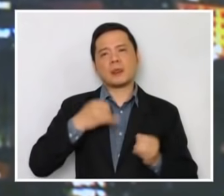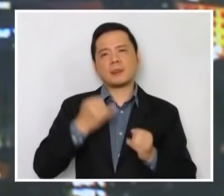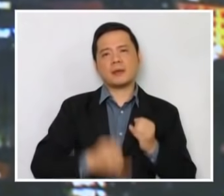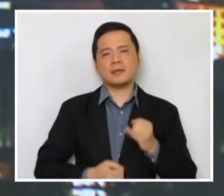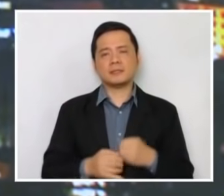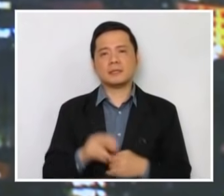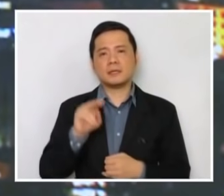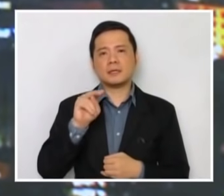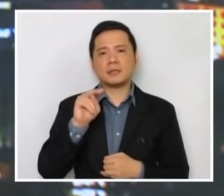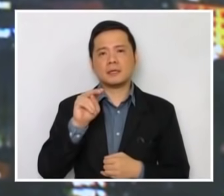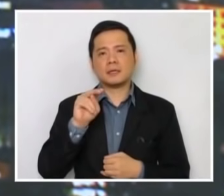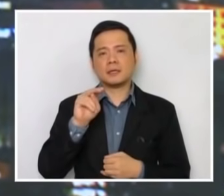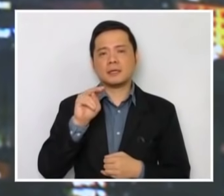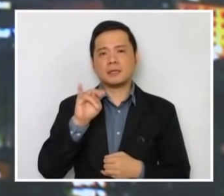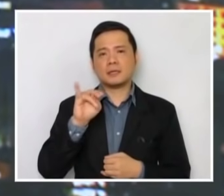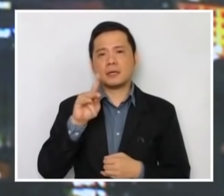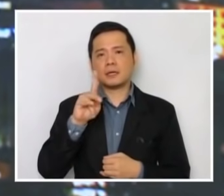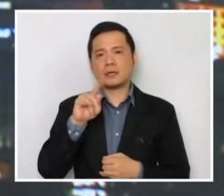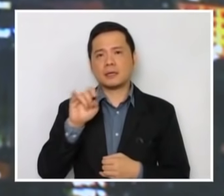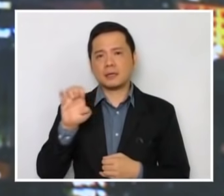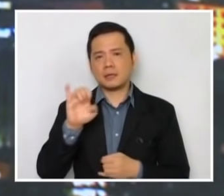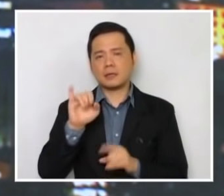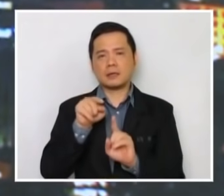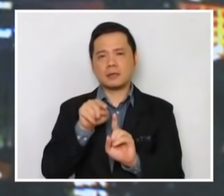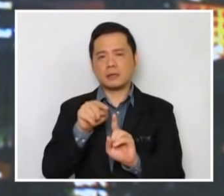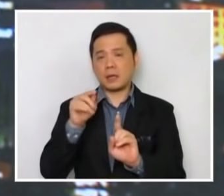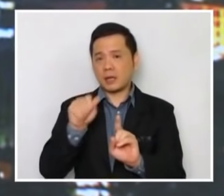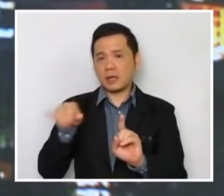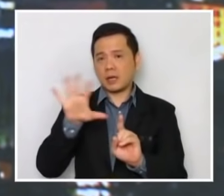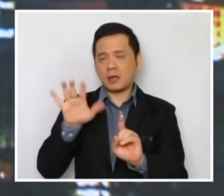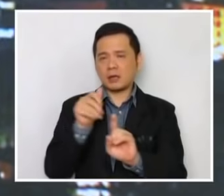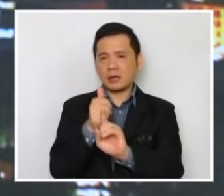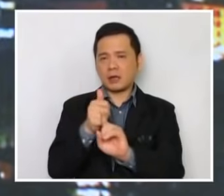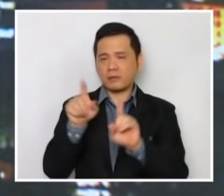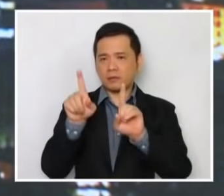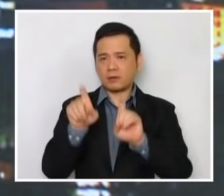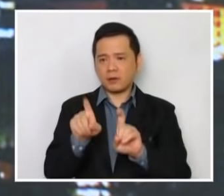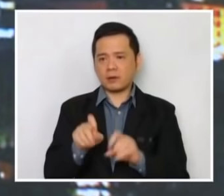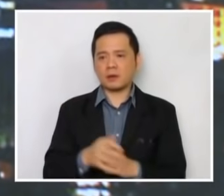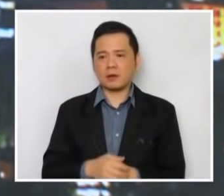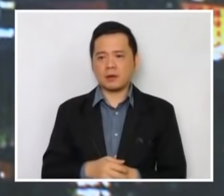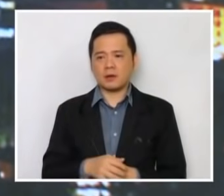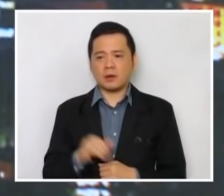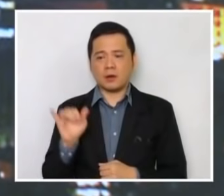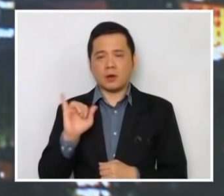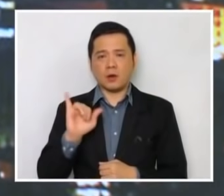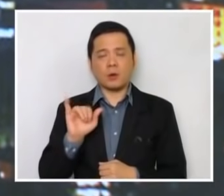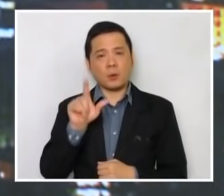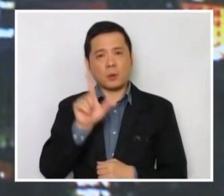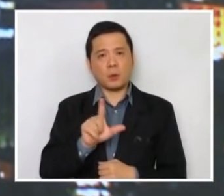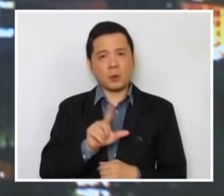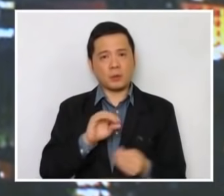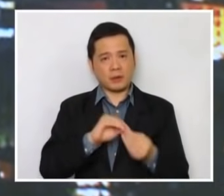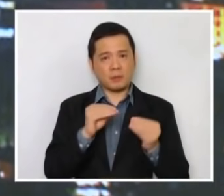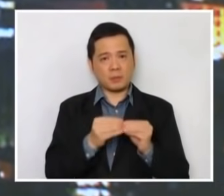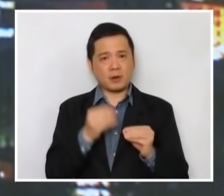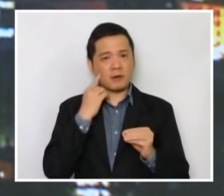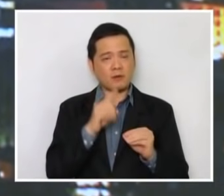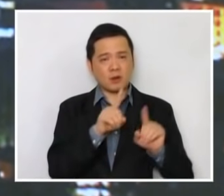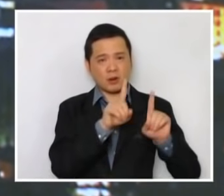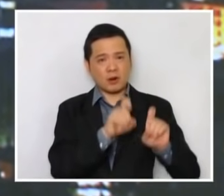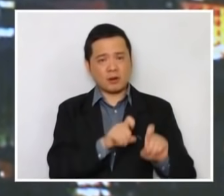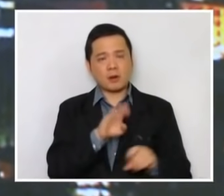Asia. Matatandaan noong isang linggo lamang, nasa ibaba rin ang bansa sa ranking na inilabas naman ng Bloomberg. Pero